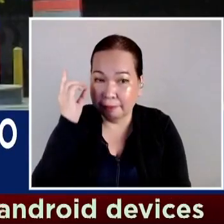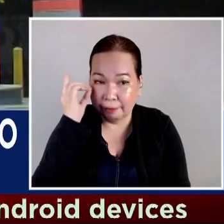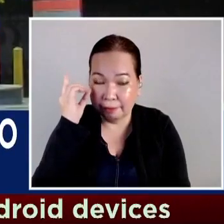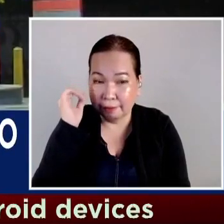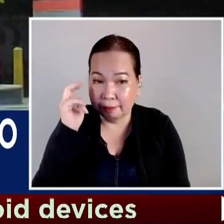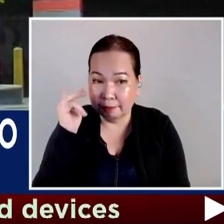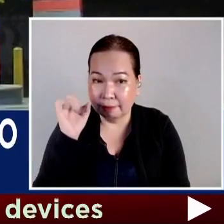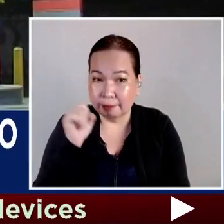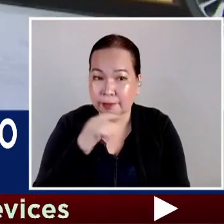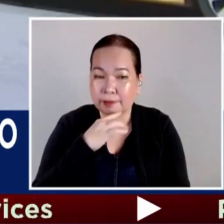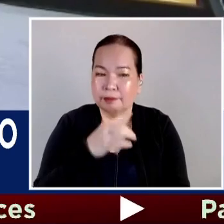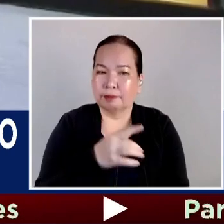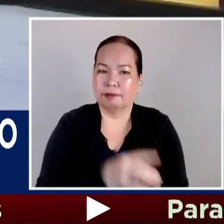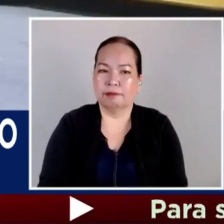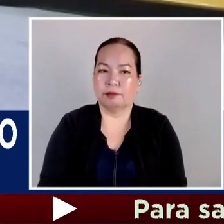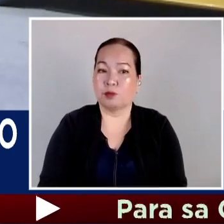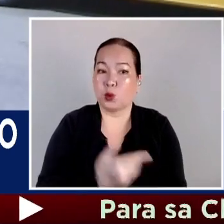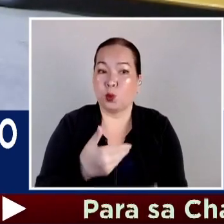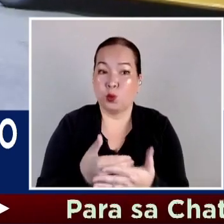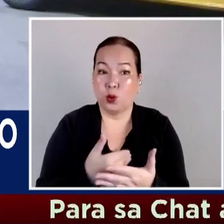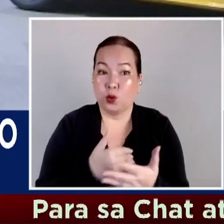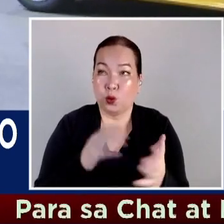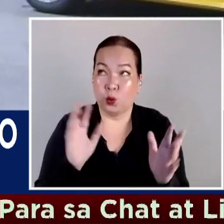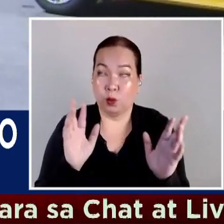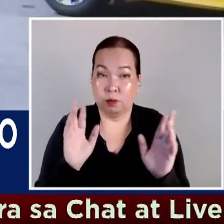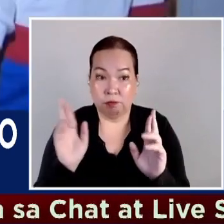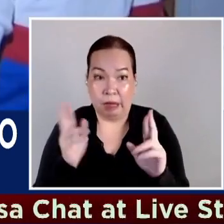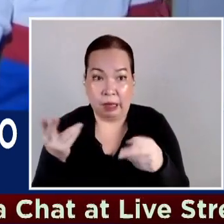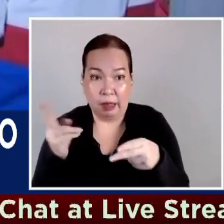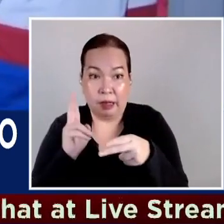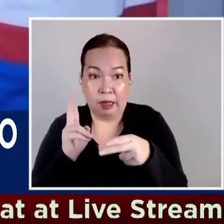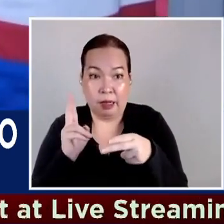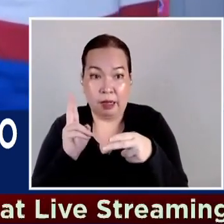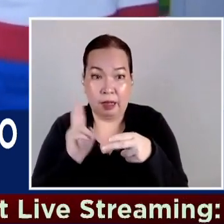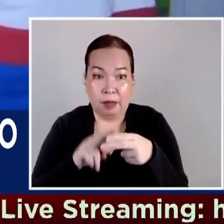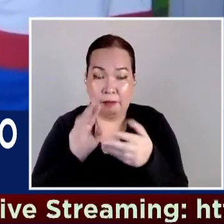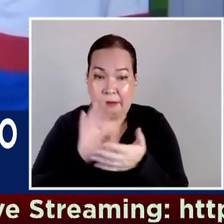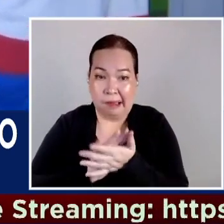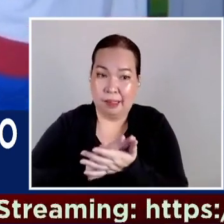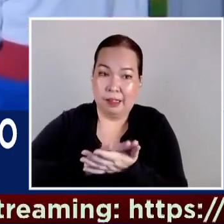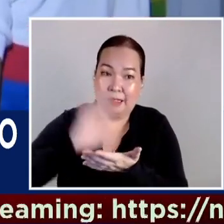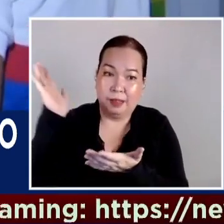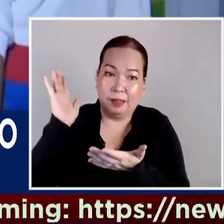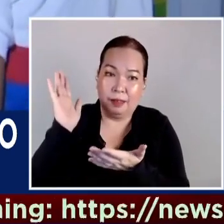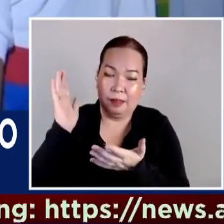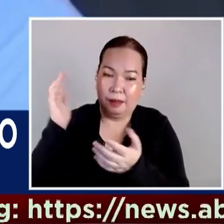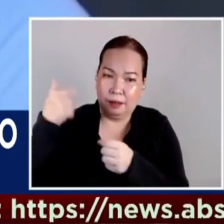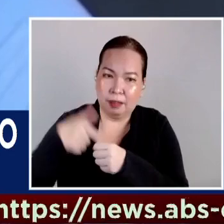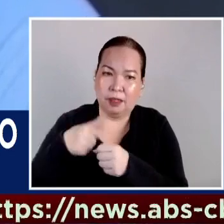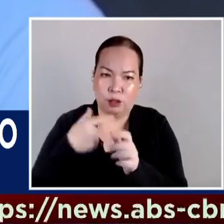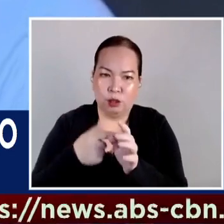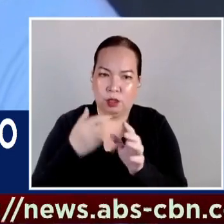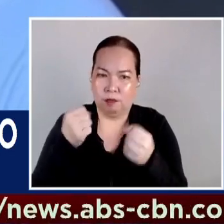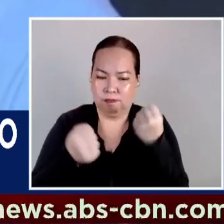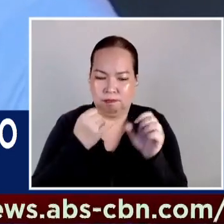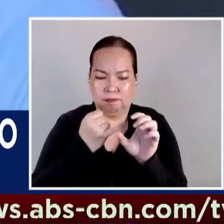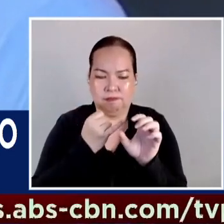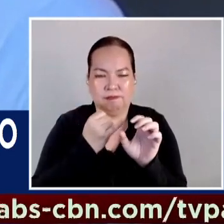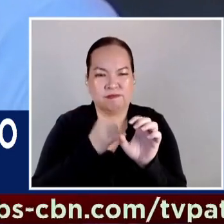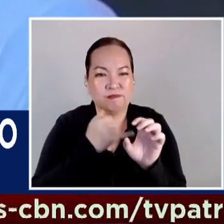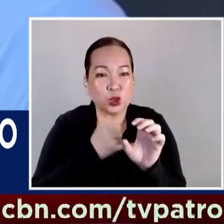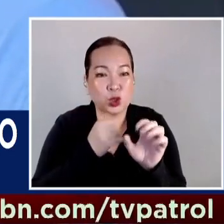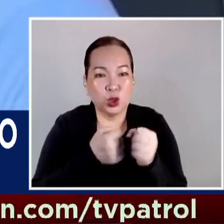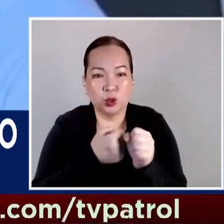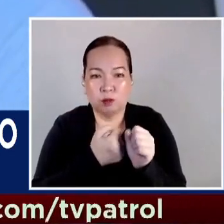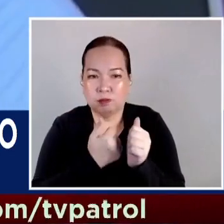Bago pa magpatupad ang panibagong oil price hike kanina, pumila na ang jeepney driver na si Jerome sa isang gasolinahan sa